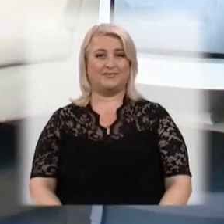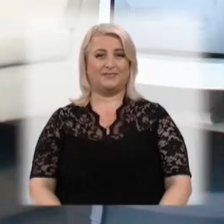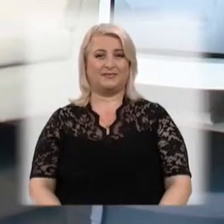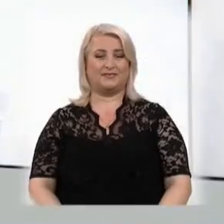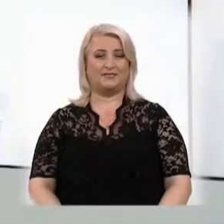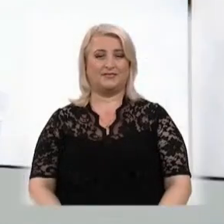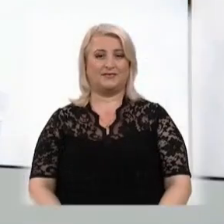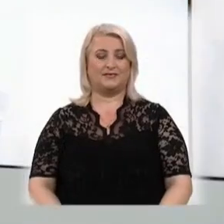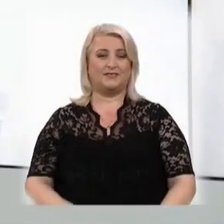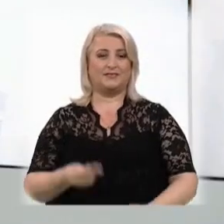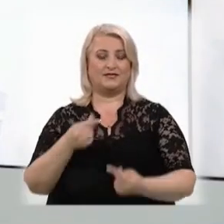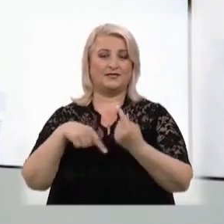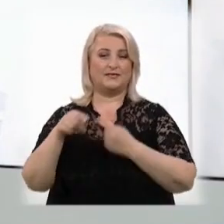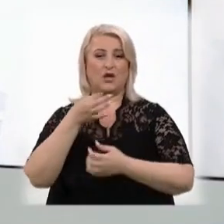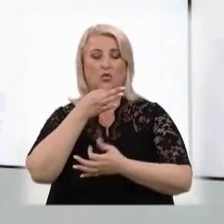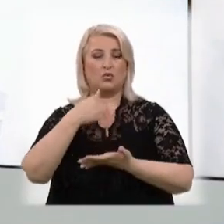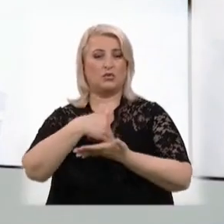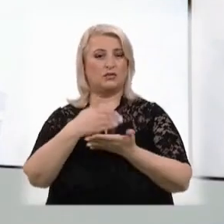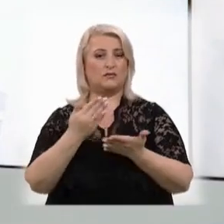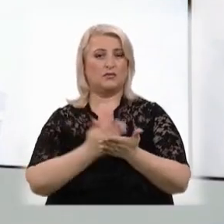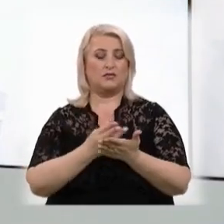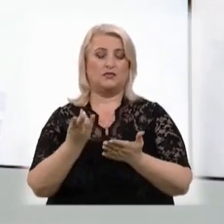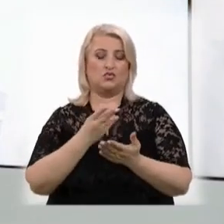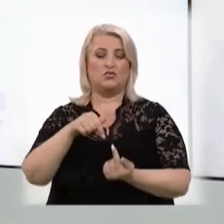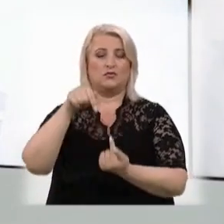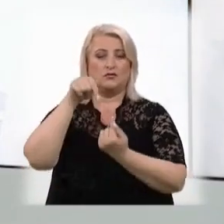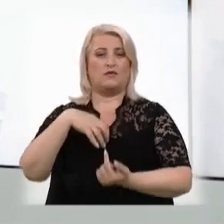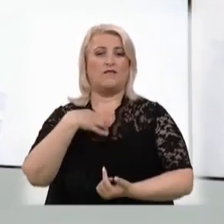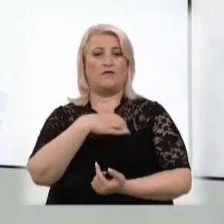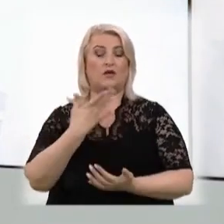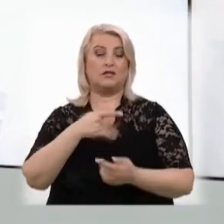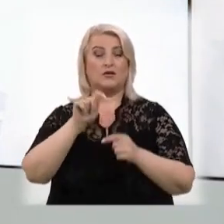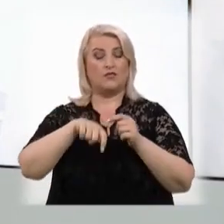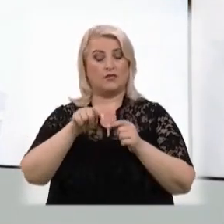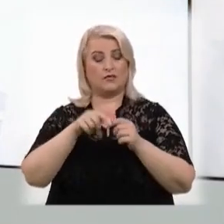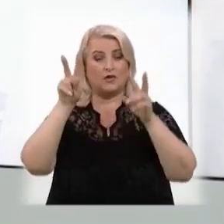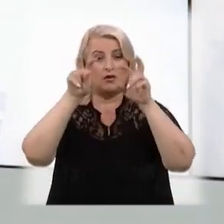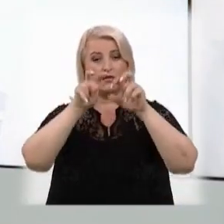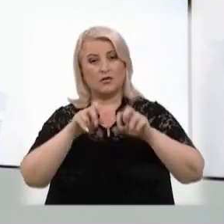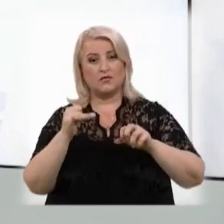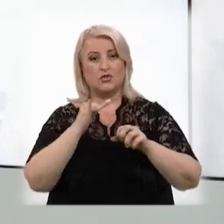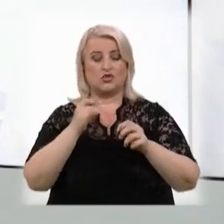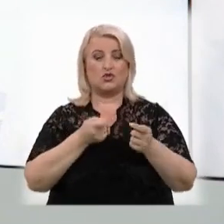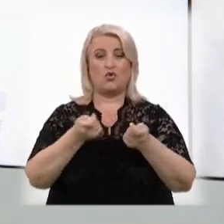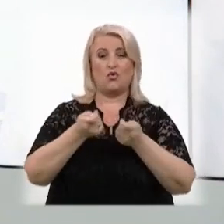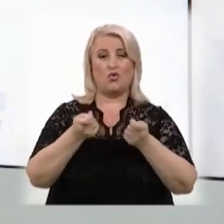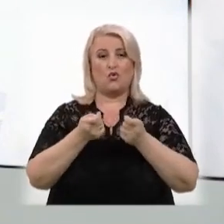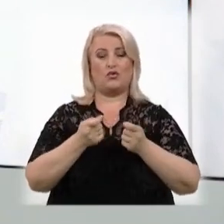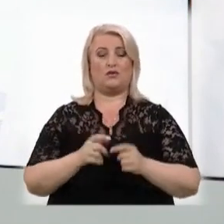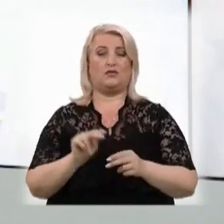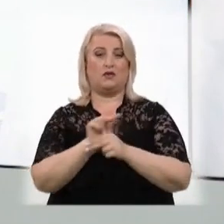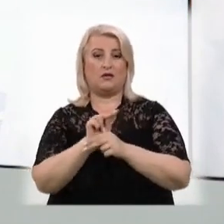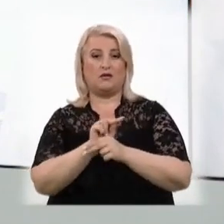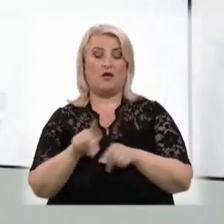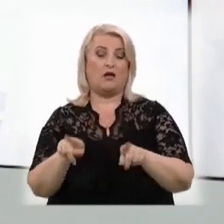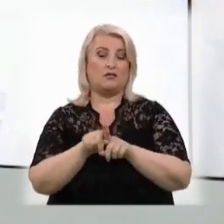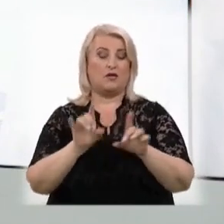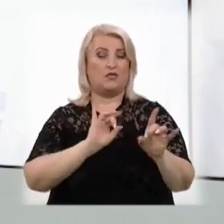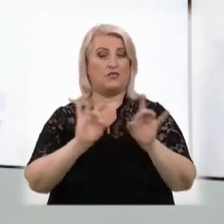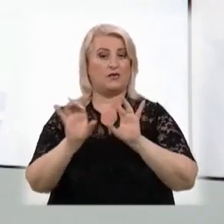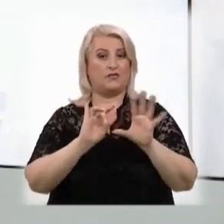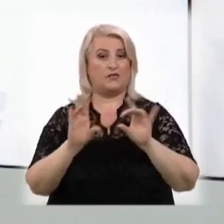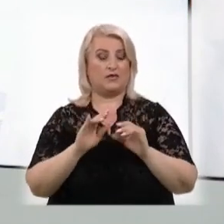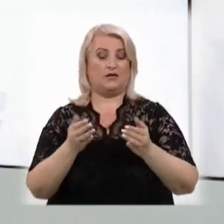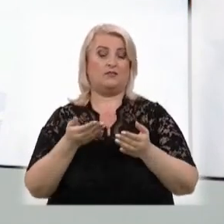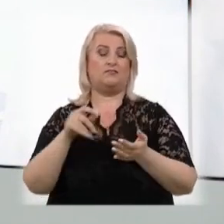în afaceri orice instrument prieteni are relevanta daca este testat analizat și corectat Exact astăzi și publicitatea și